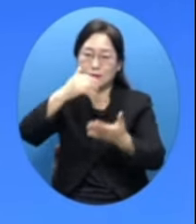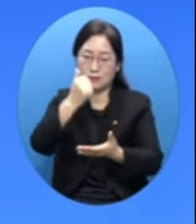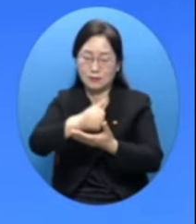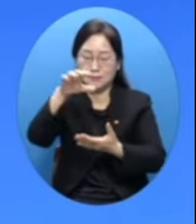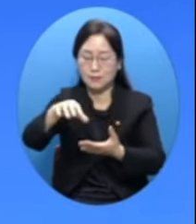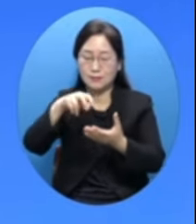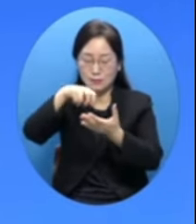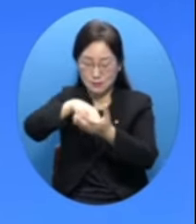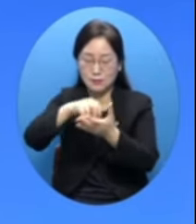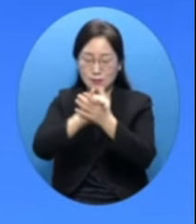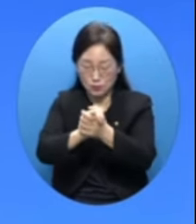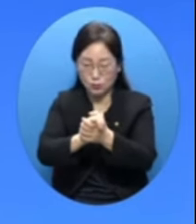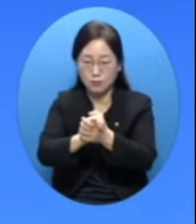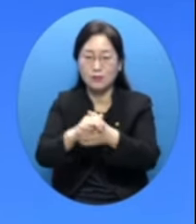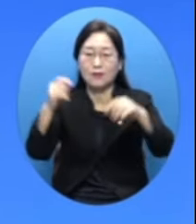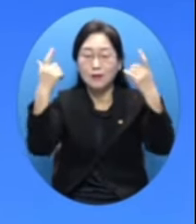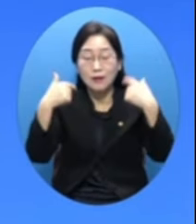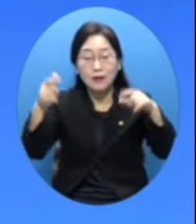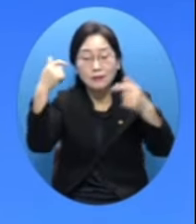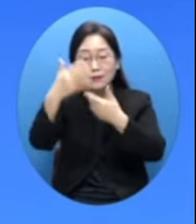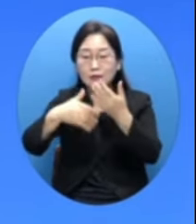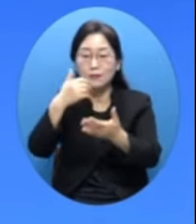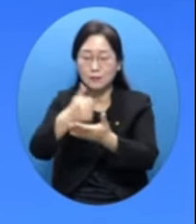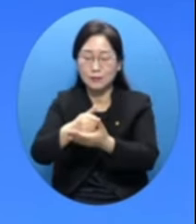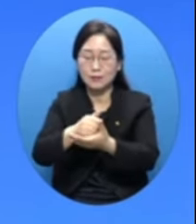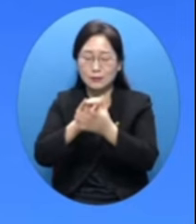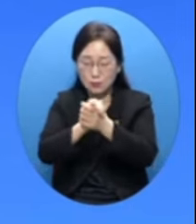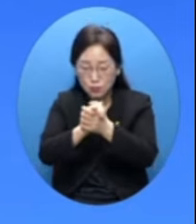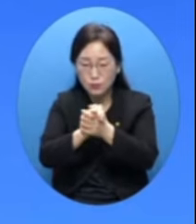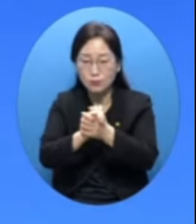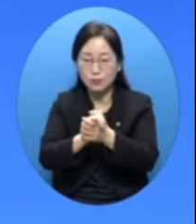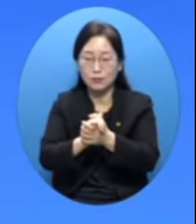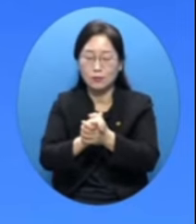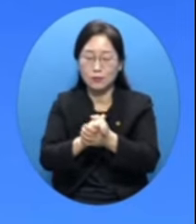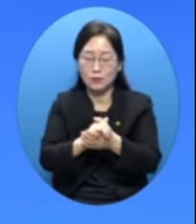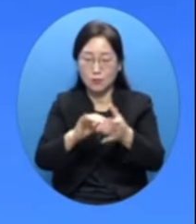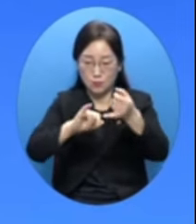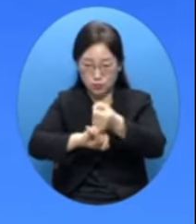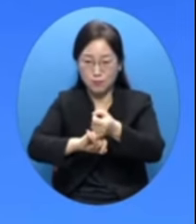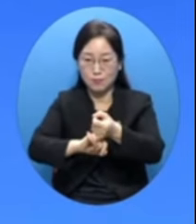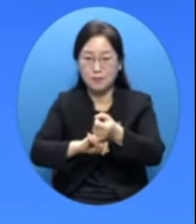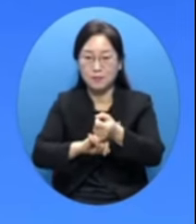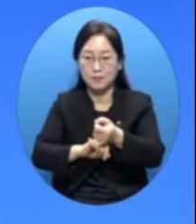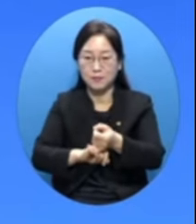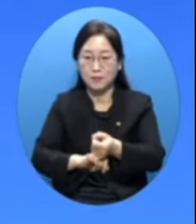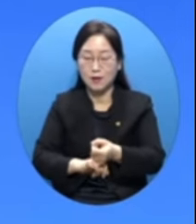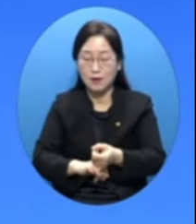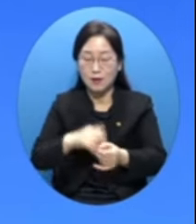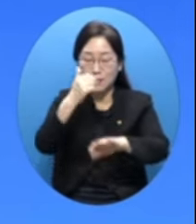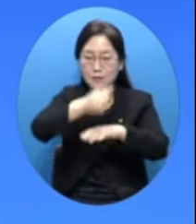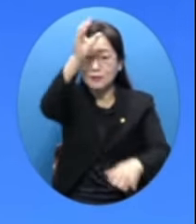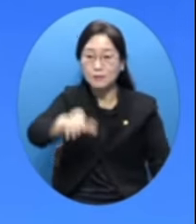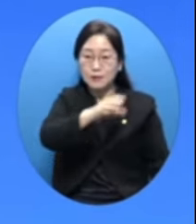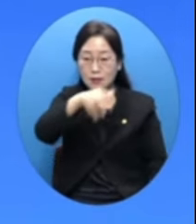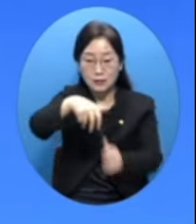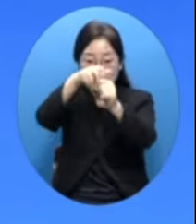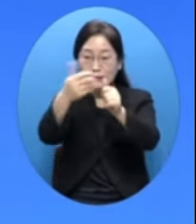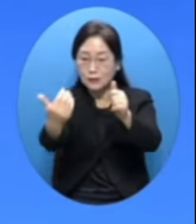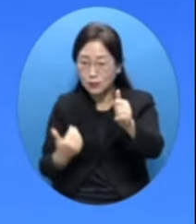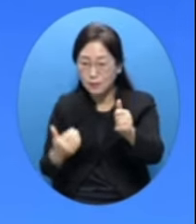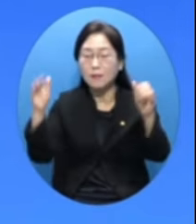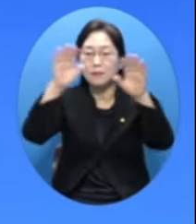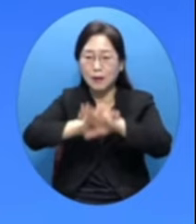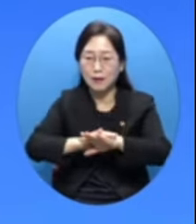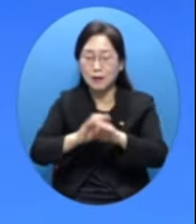기도로 언제나 하나님 앞에 엎드려 기도하며 나아갔던 것입니다. 마지막 십자가에 달리지 전날 밤에도